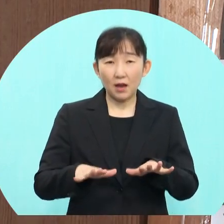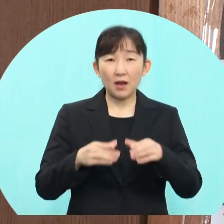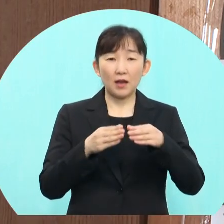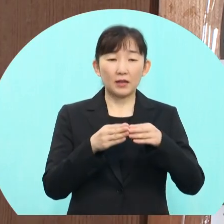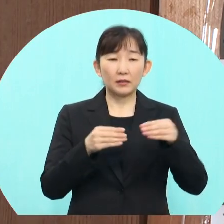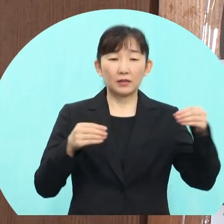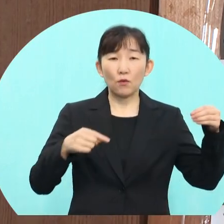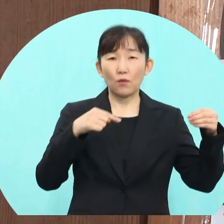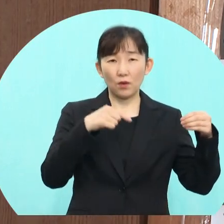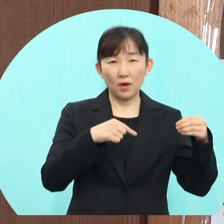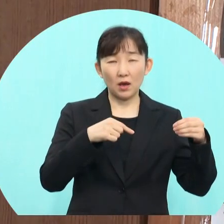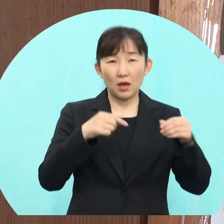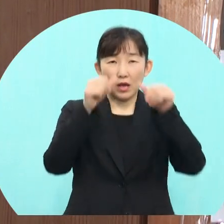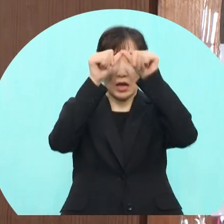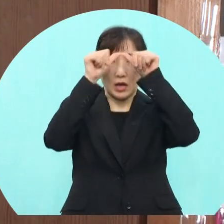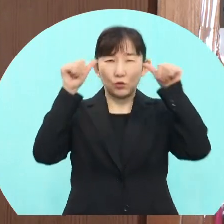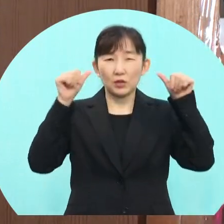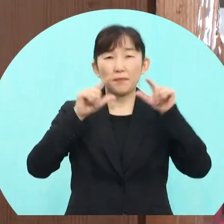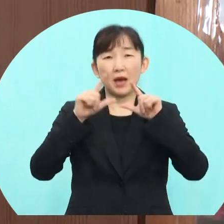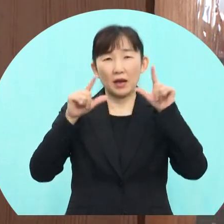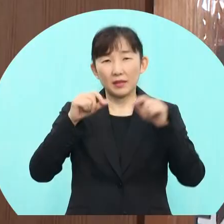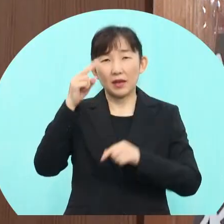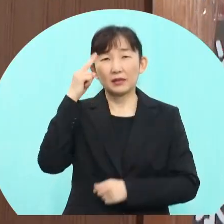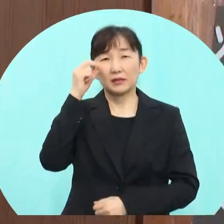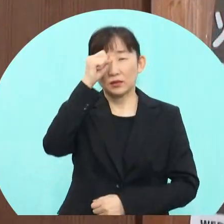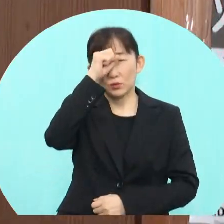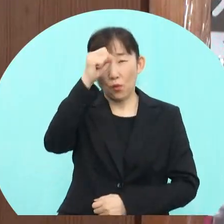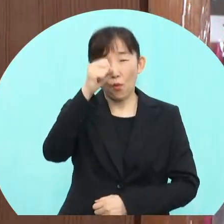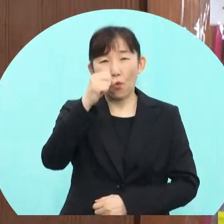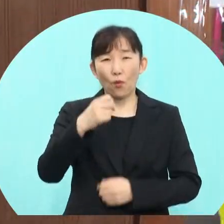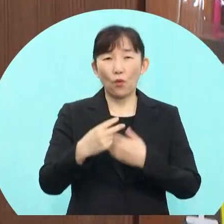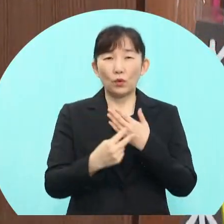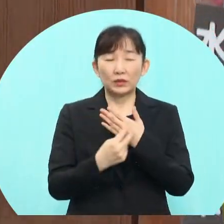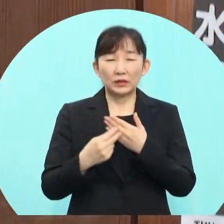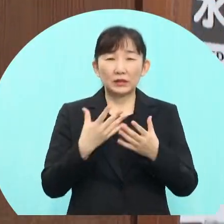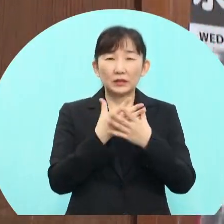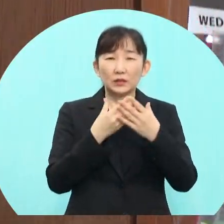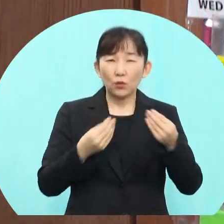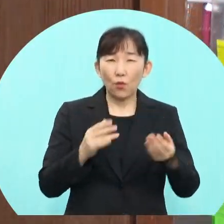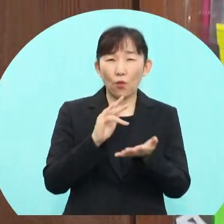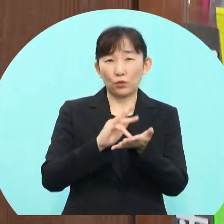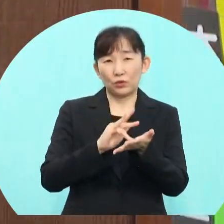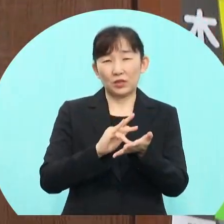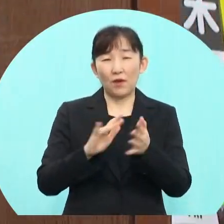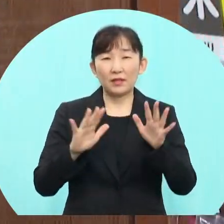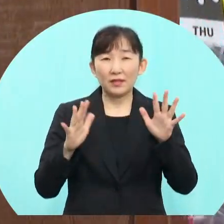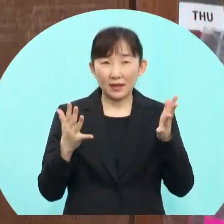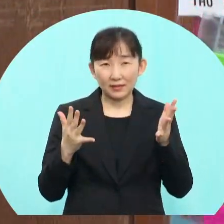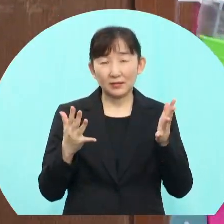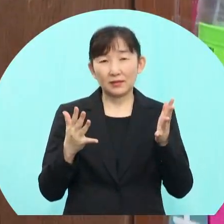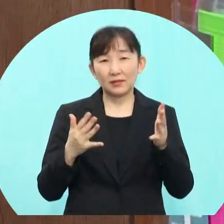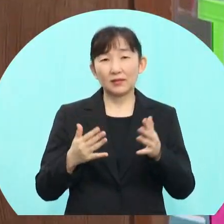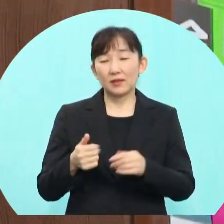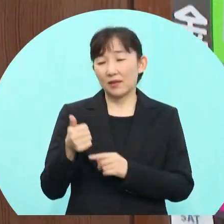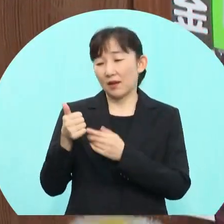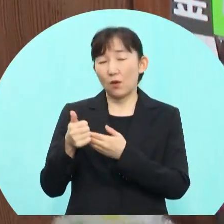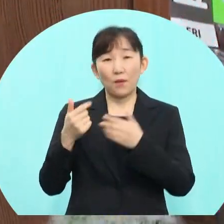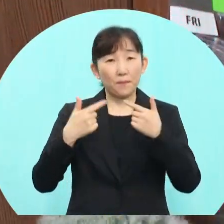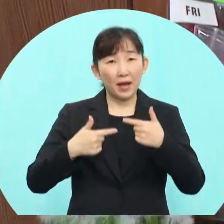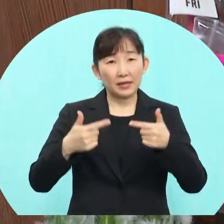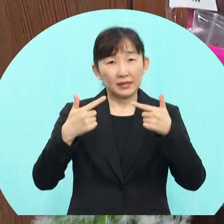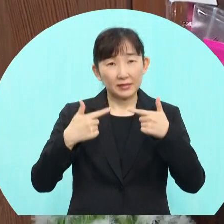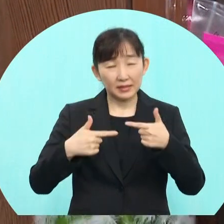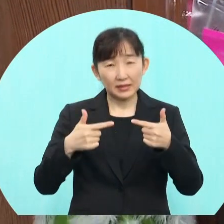現在日本ではアルツハイマー型認知症の治療薬はありません。阿部さんは毎